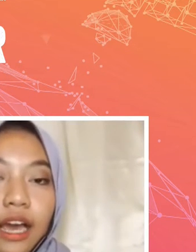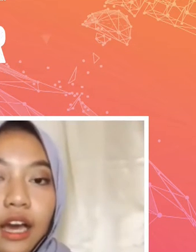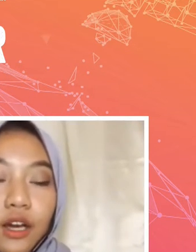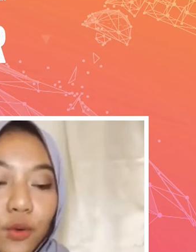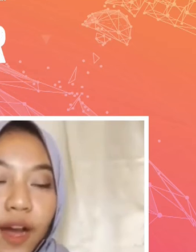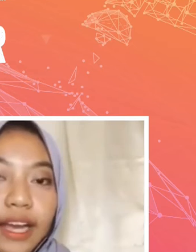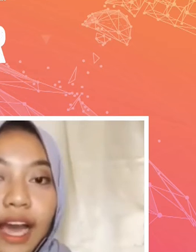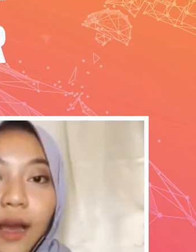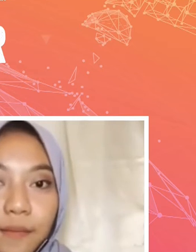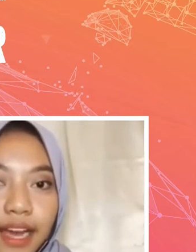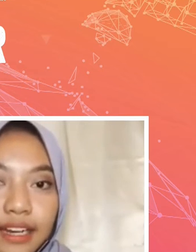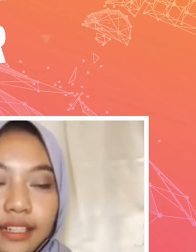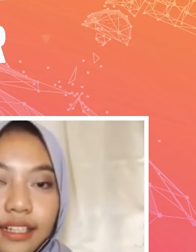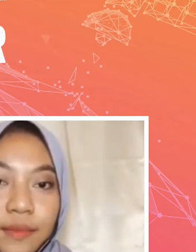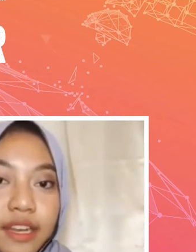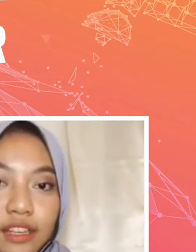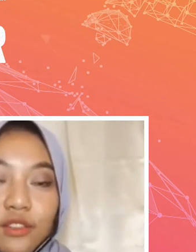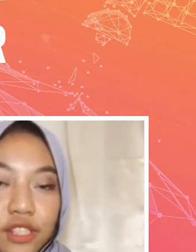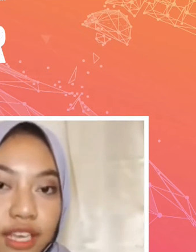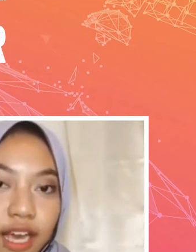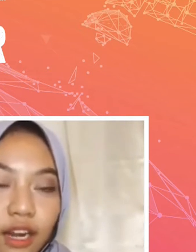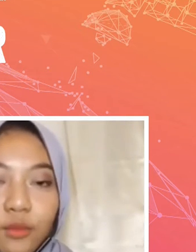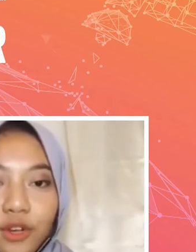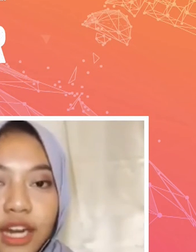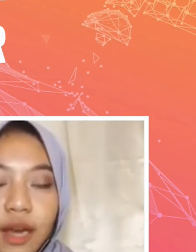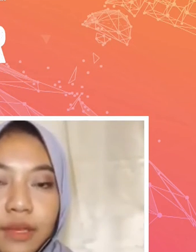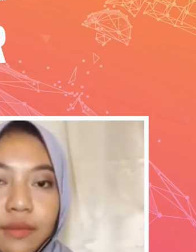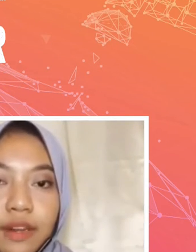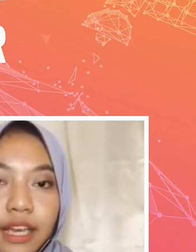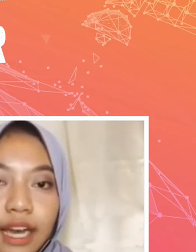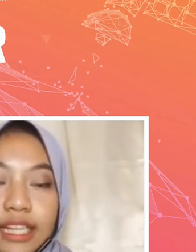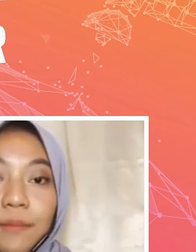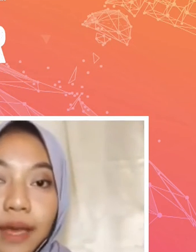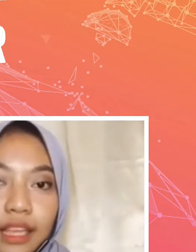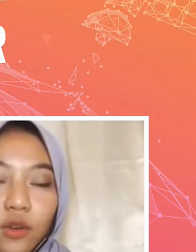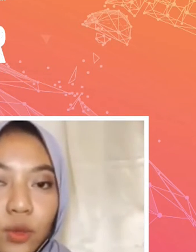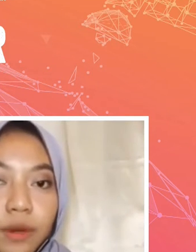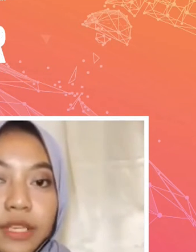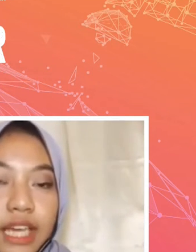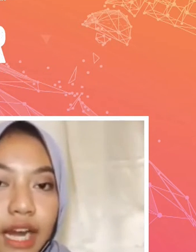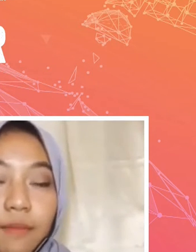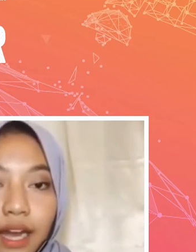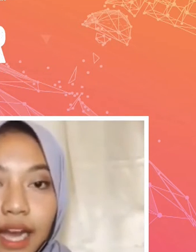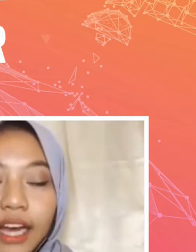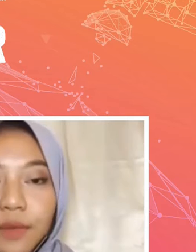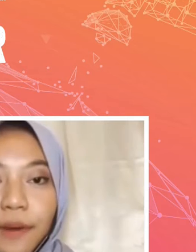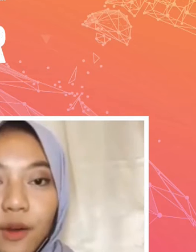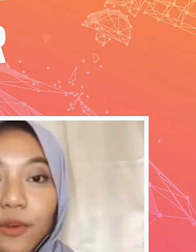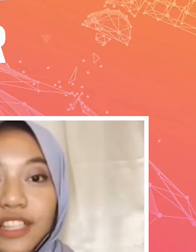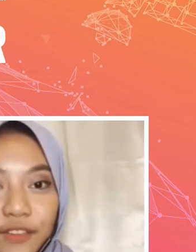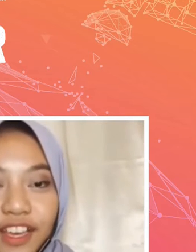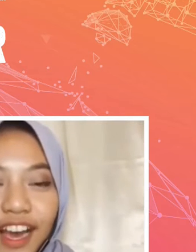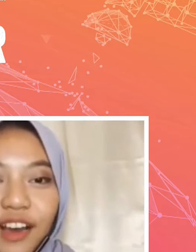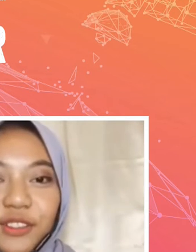diberikan ruang yang aman di media sosial, kemudian kami diberikan kesempatan untuk berbicara, maka akan